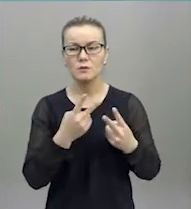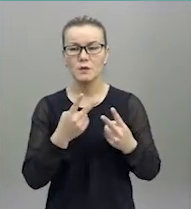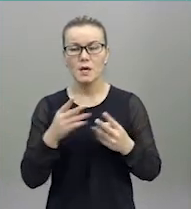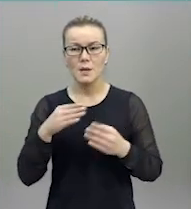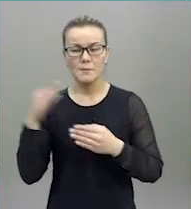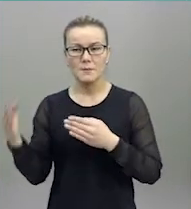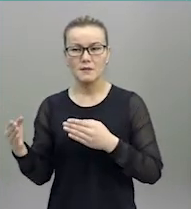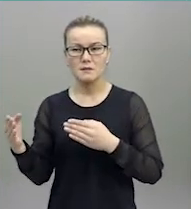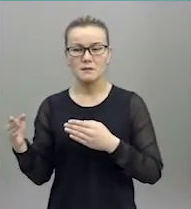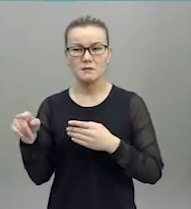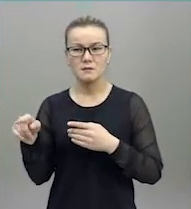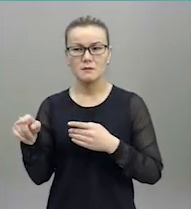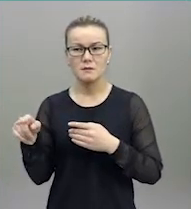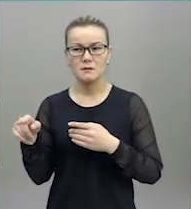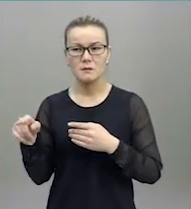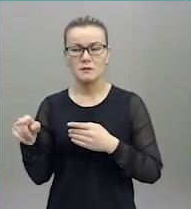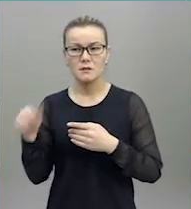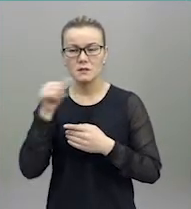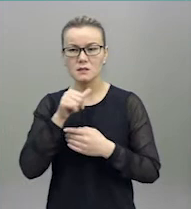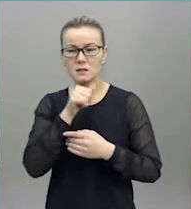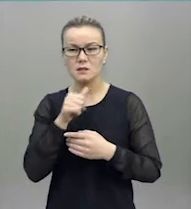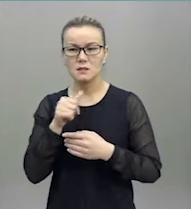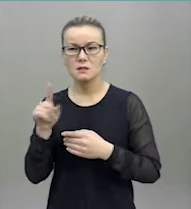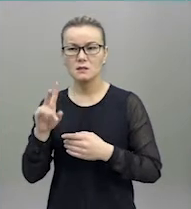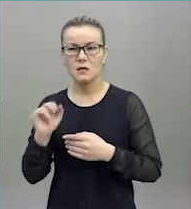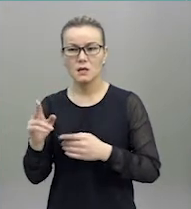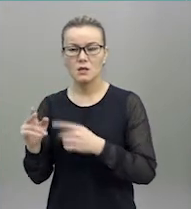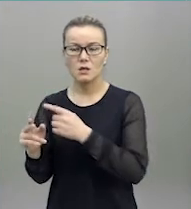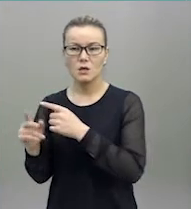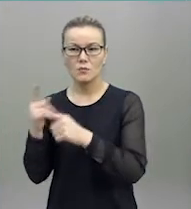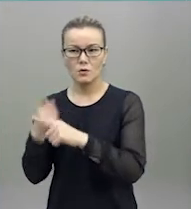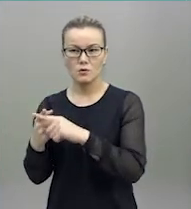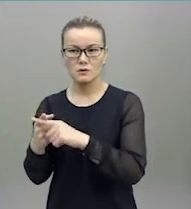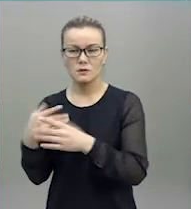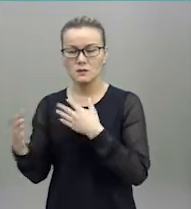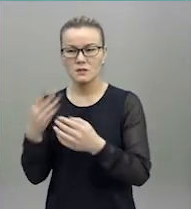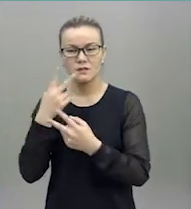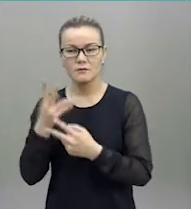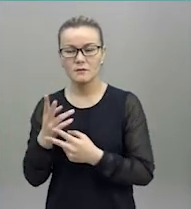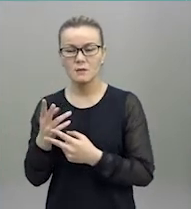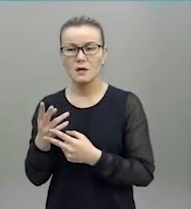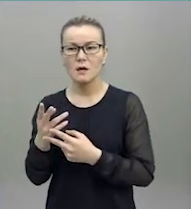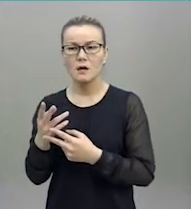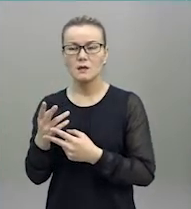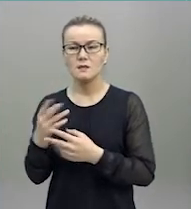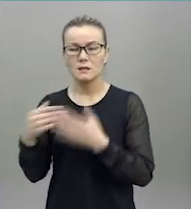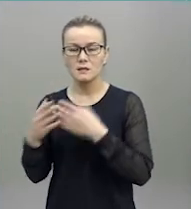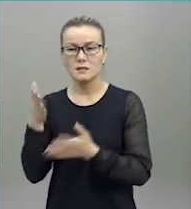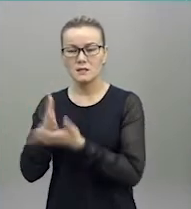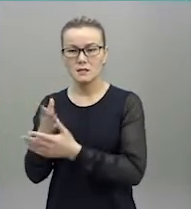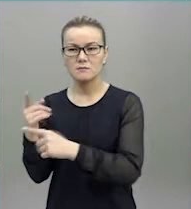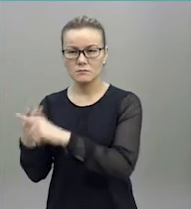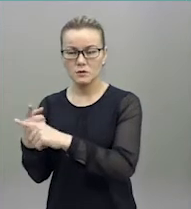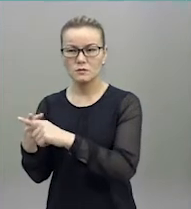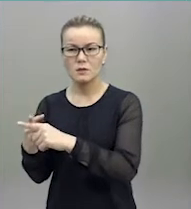скобками стоит скрытый знак + даже если мы его зрительно не видим на счете перед скобками стоит знак плюс мы